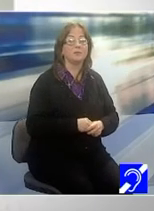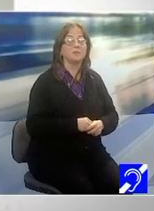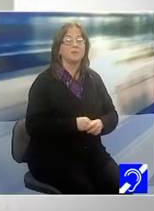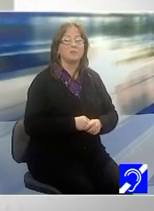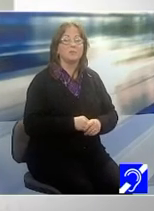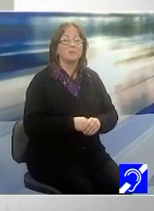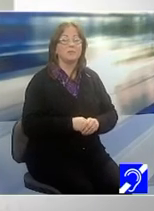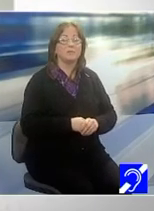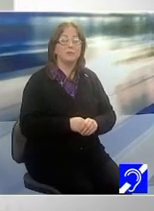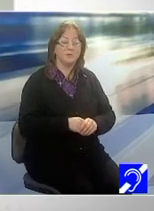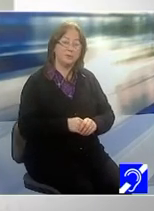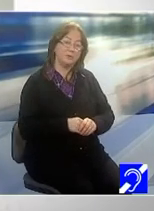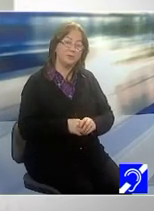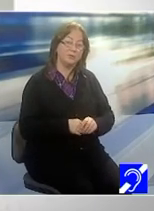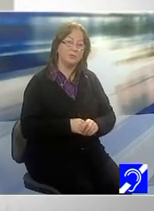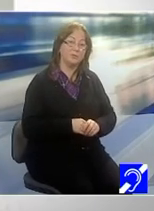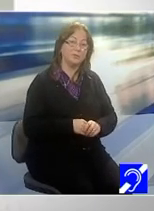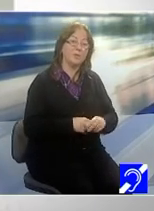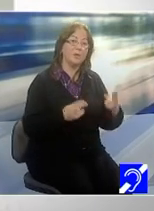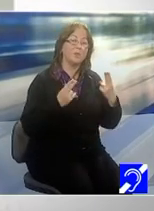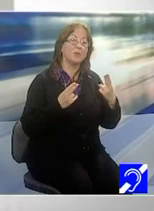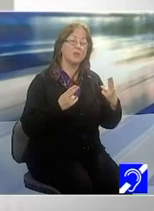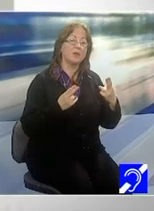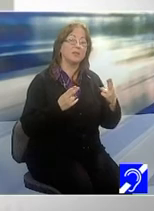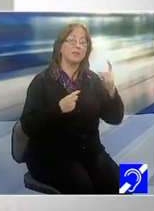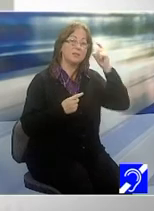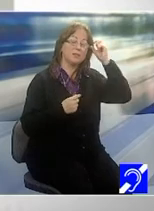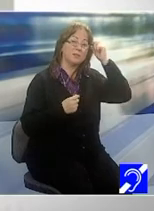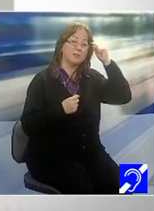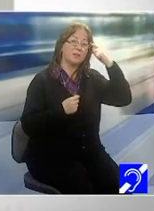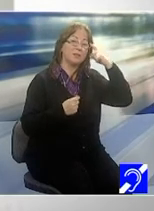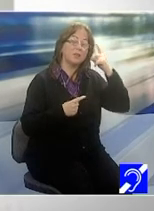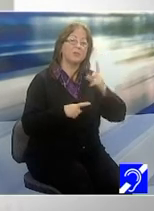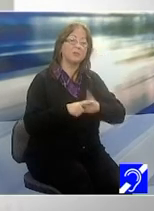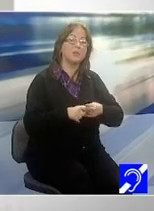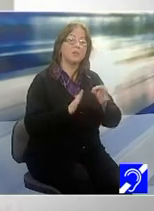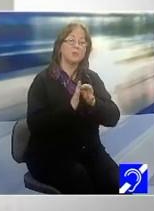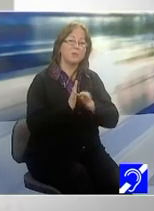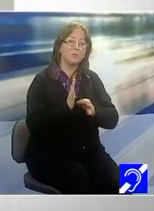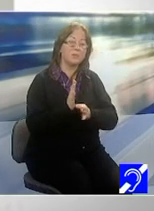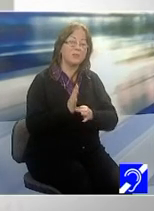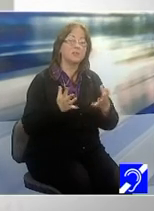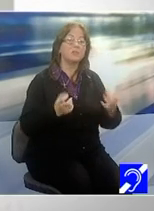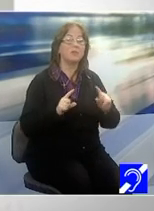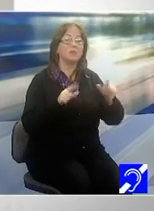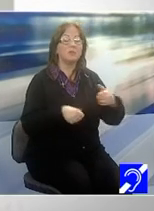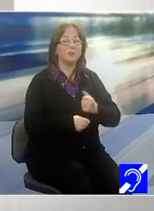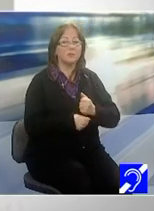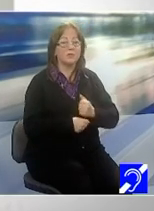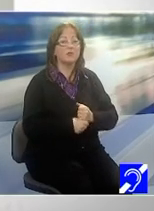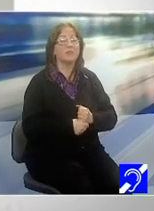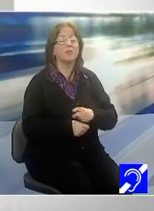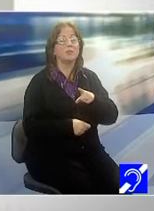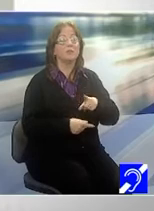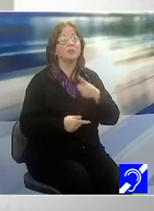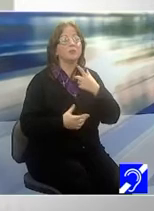să seteze clar niște obiective, niște priorități, pe care apoi să spună ok, oameni politici, acum aveți posibilitatea să duceți lucrurile astea mai